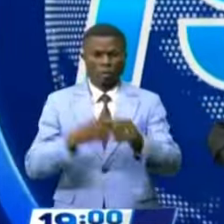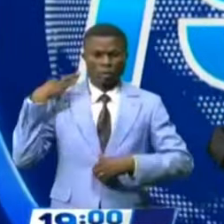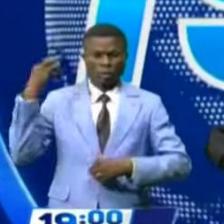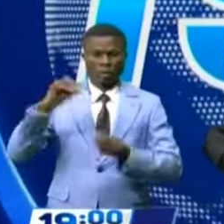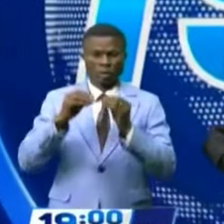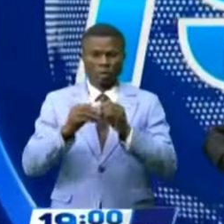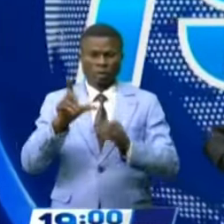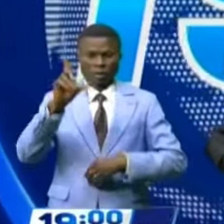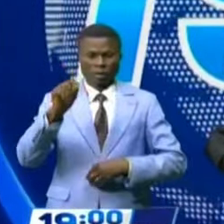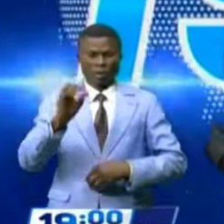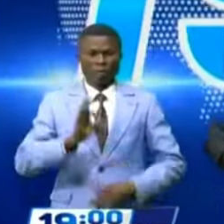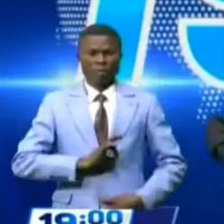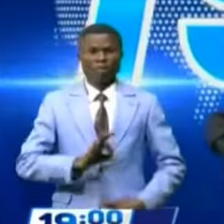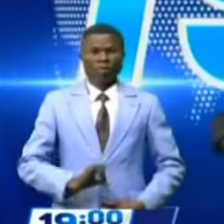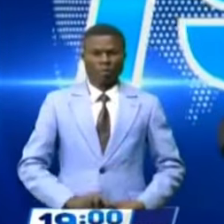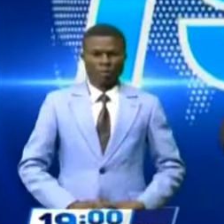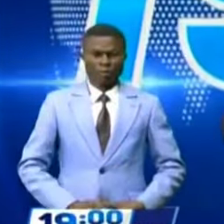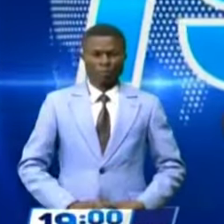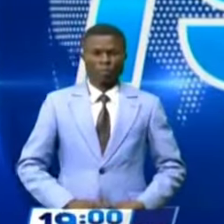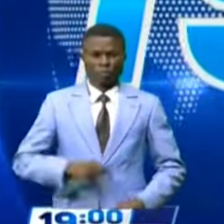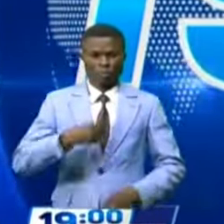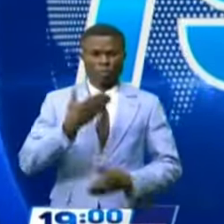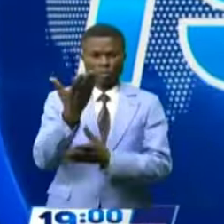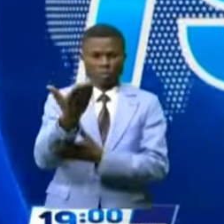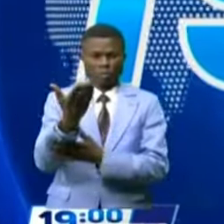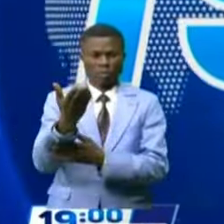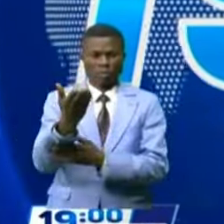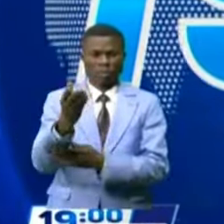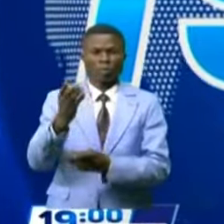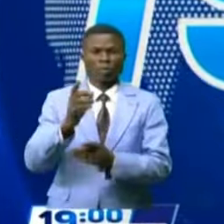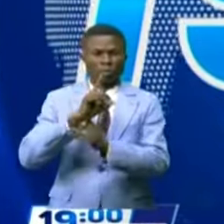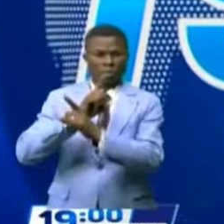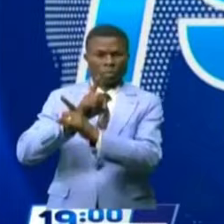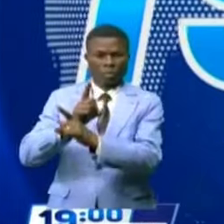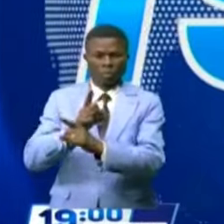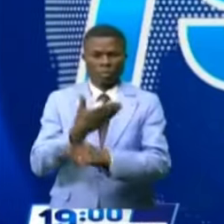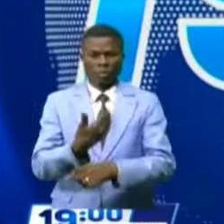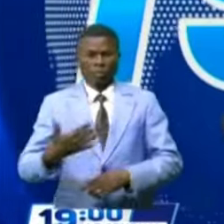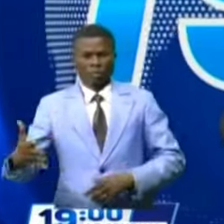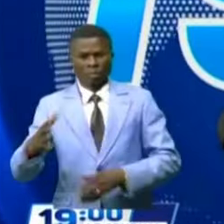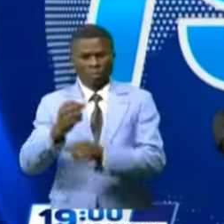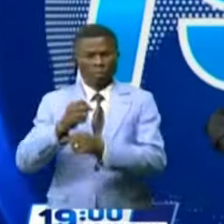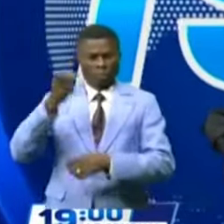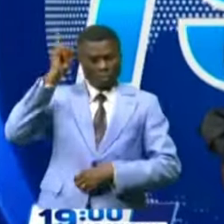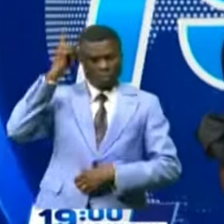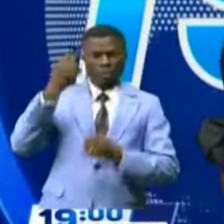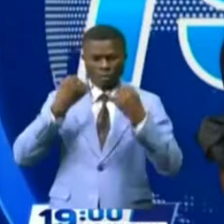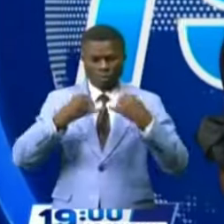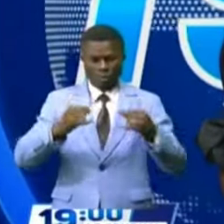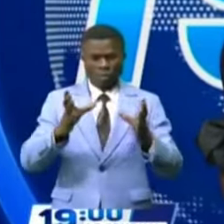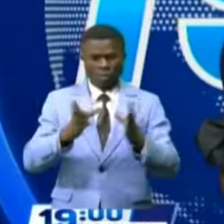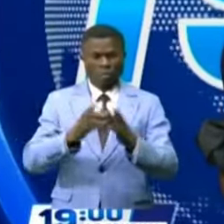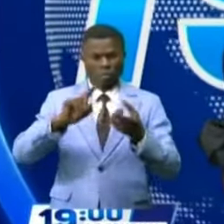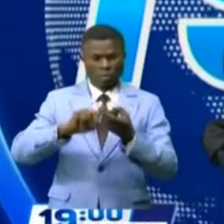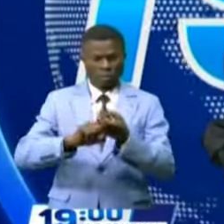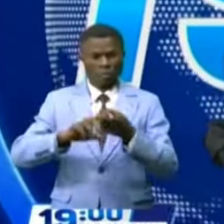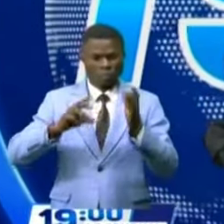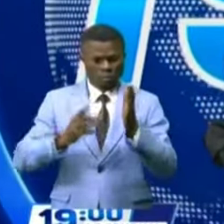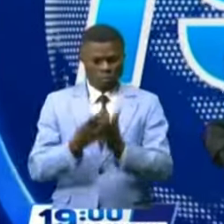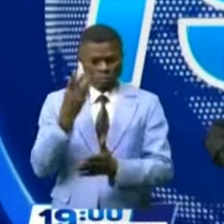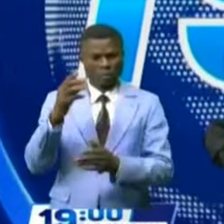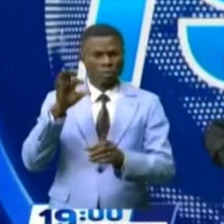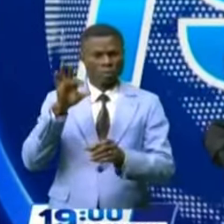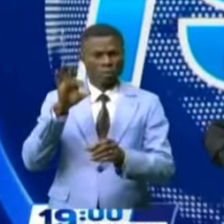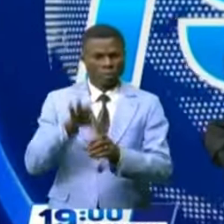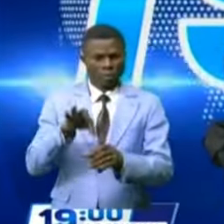Félix Antoine Tshisekedi Tshilombo, a lancé un appel à la préservation des acquis pour annoncer avec confiance un second mandat.